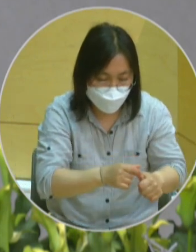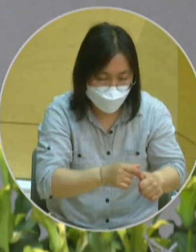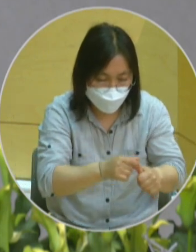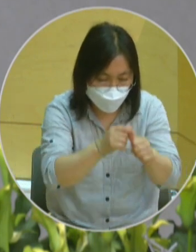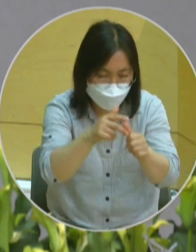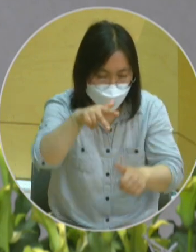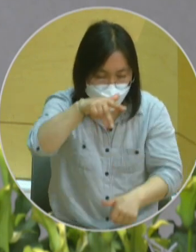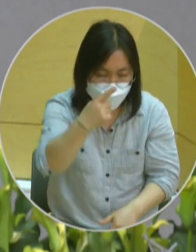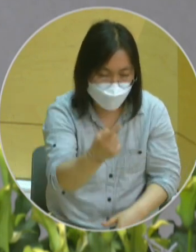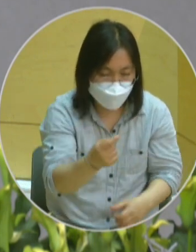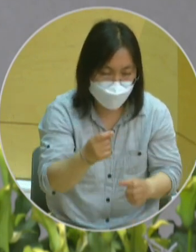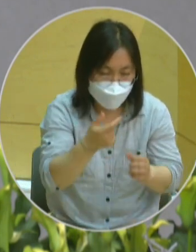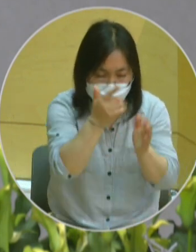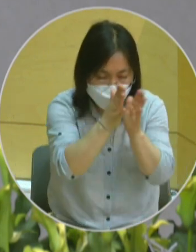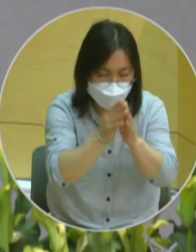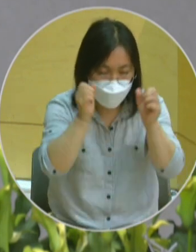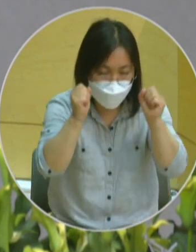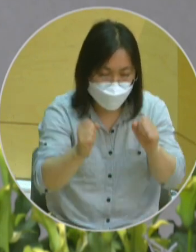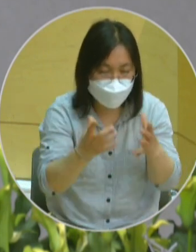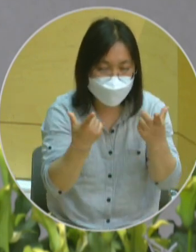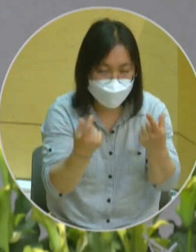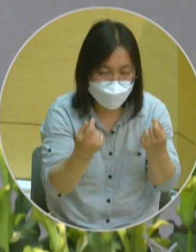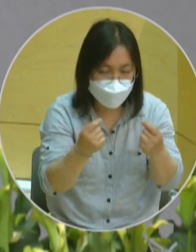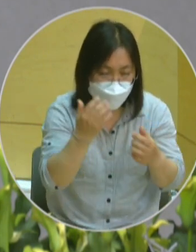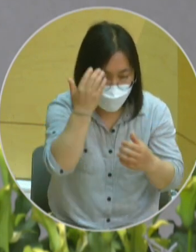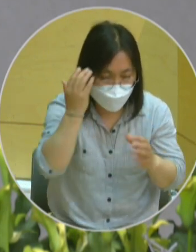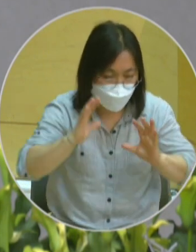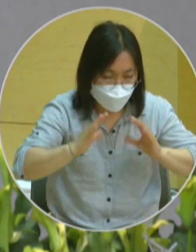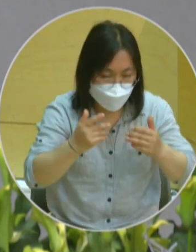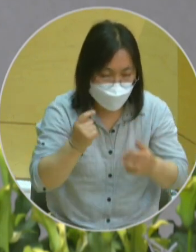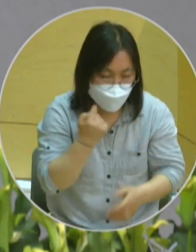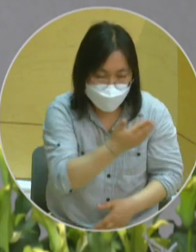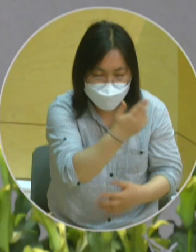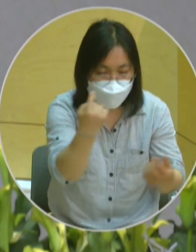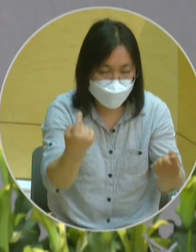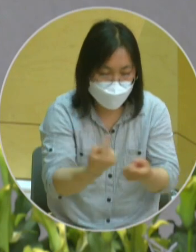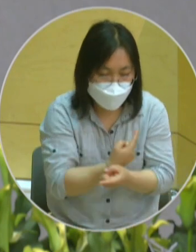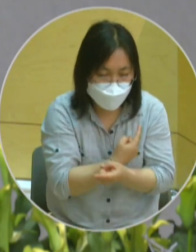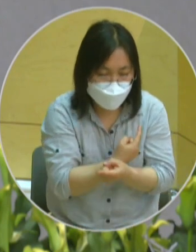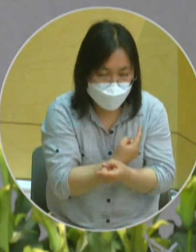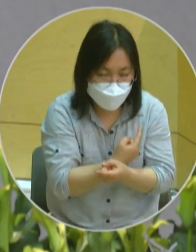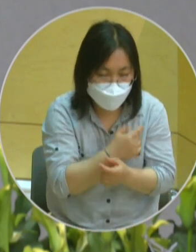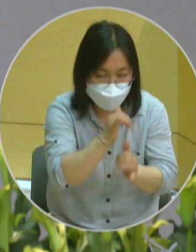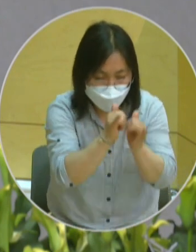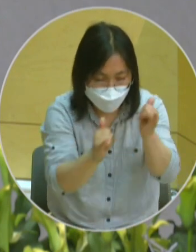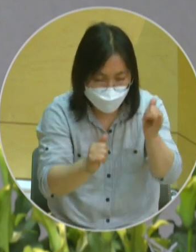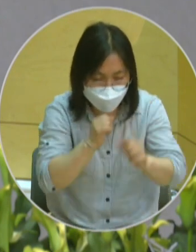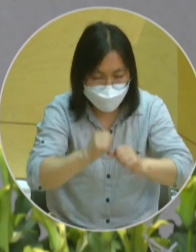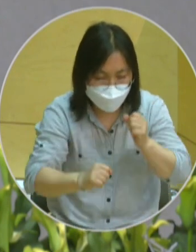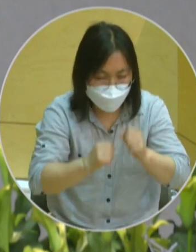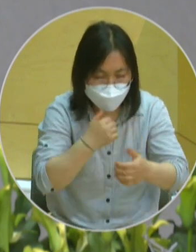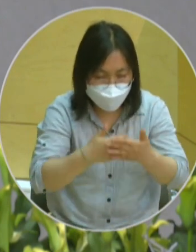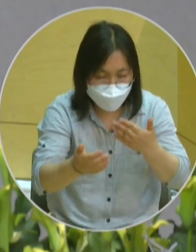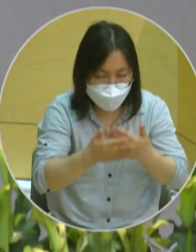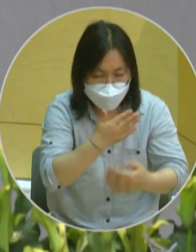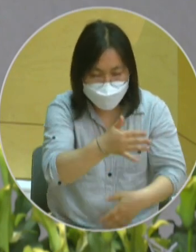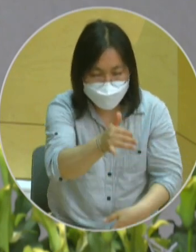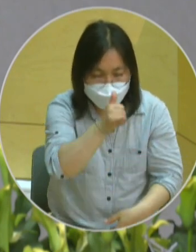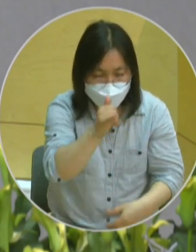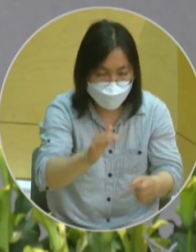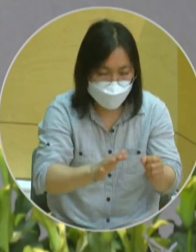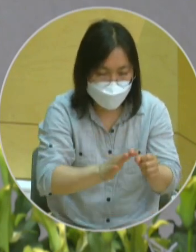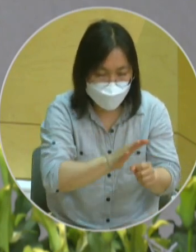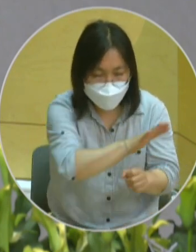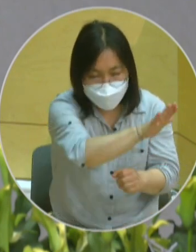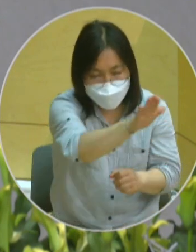기도운동처럼 우리나라가 다시금 아름답게 회복되는 놀라운 전환과 변화의 역사를 경험할 수 있도록 하나님 사랑하는 이